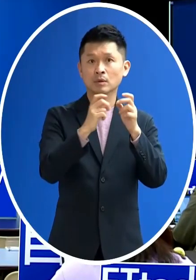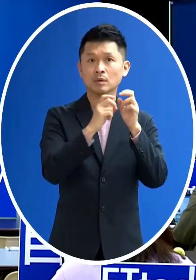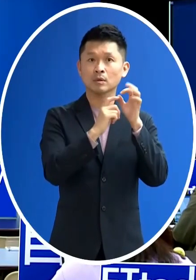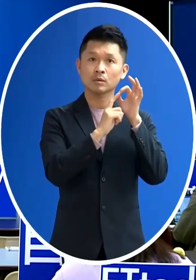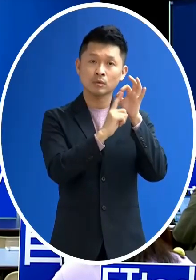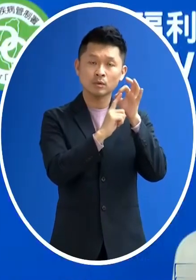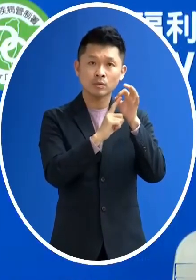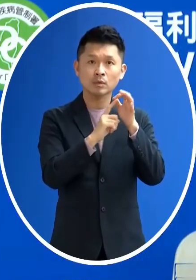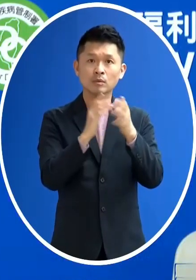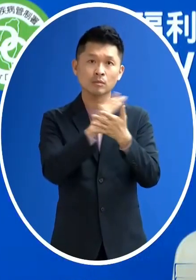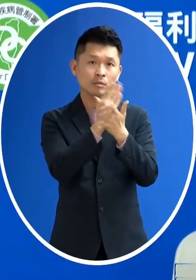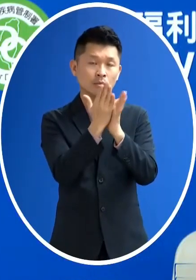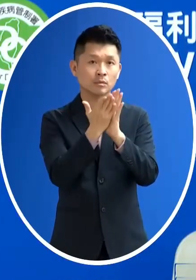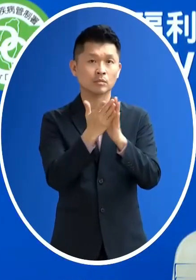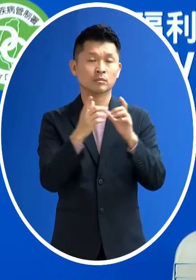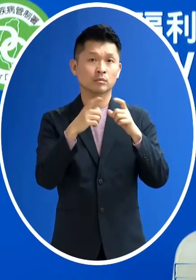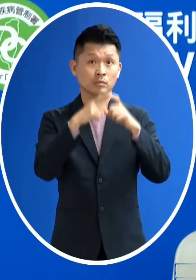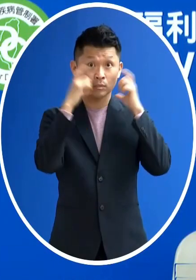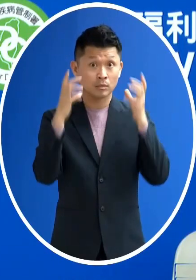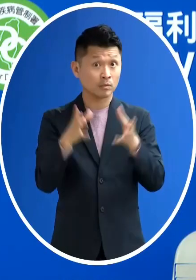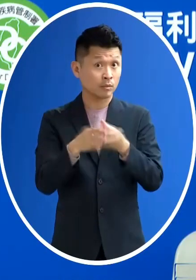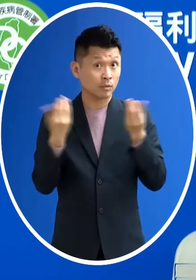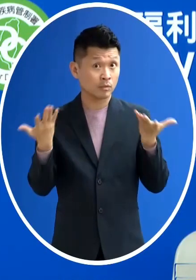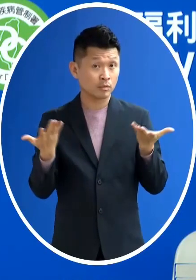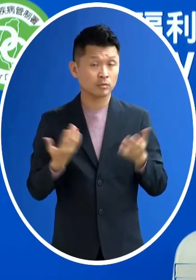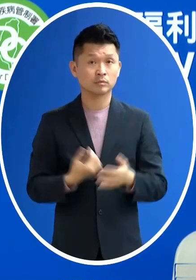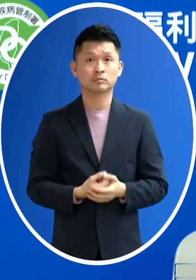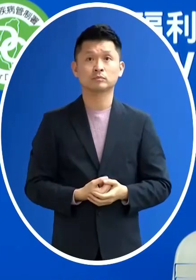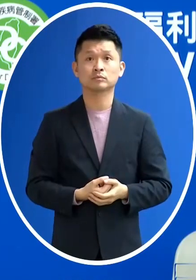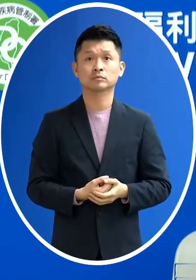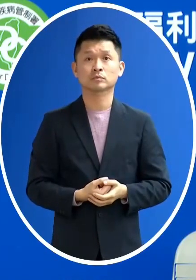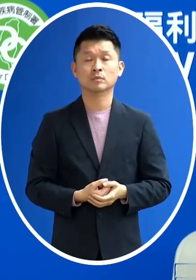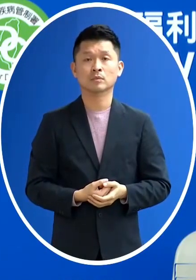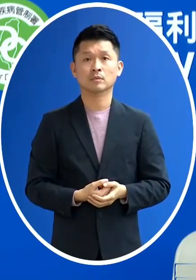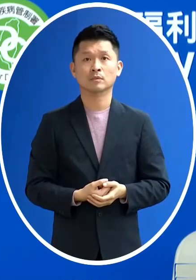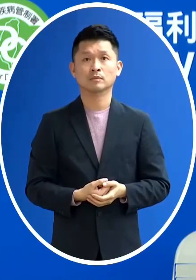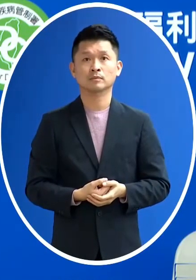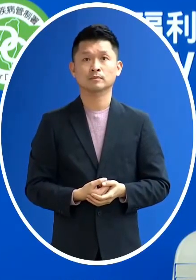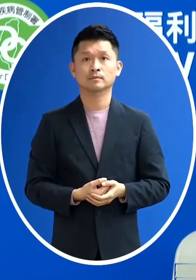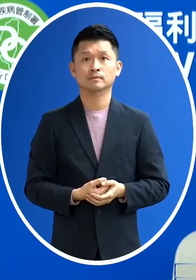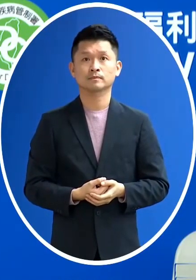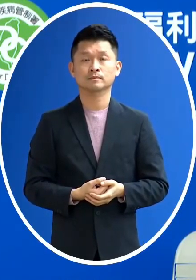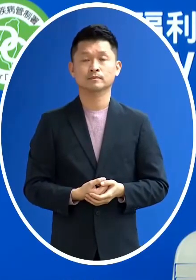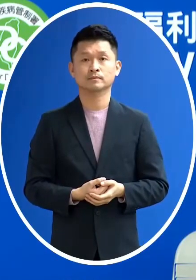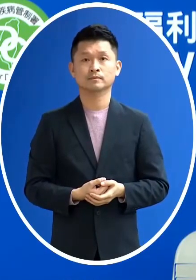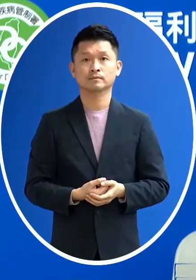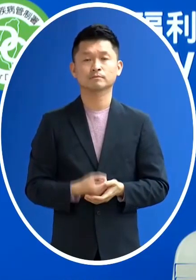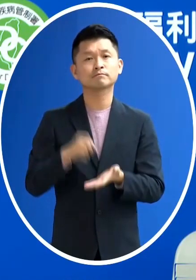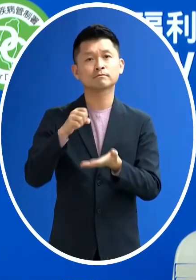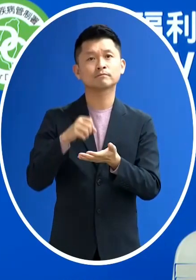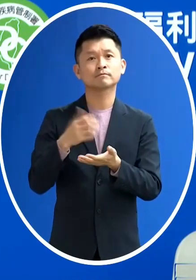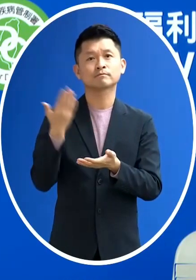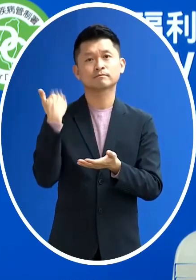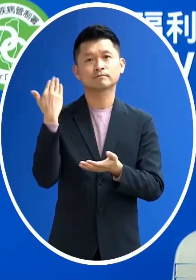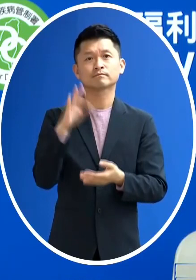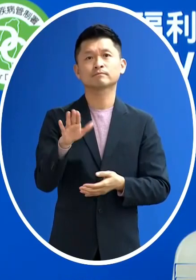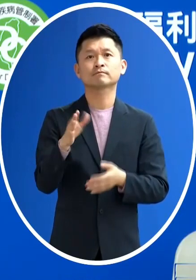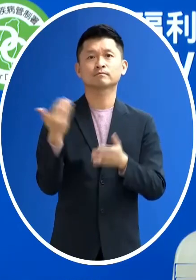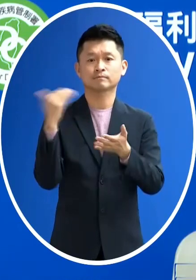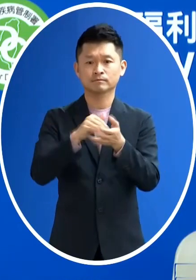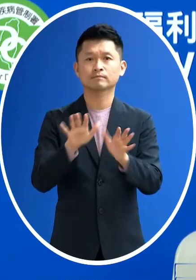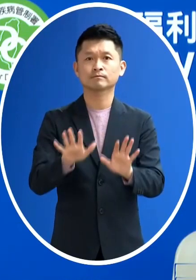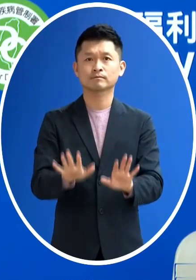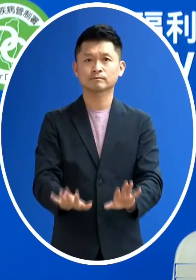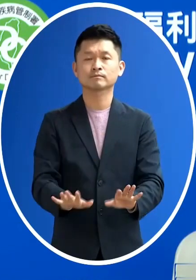谢。 好，我想这些就是说我们在我们一路哦跟大家报告的我们的这个阶段哦，